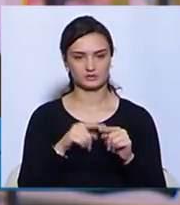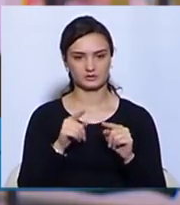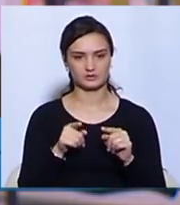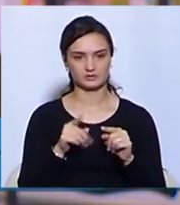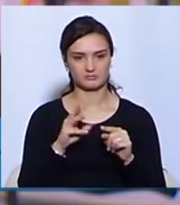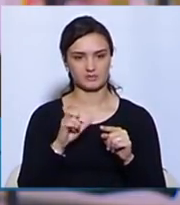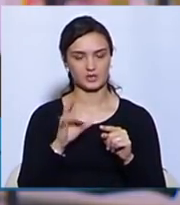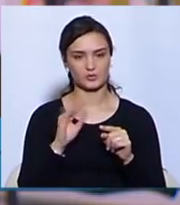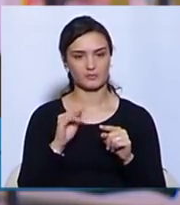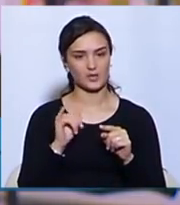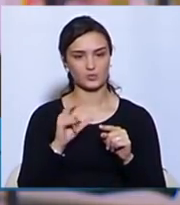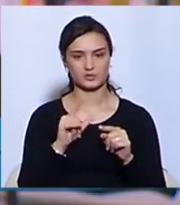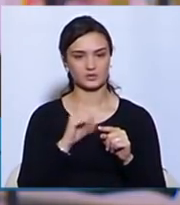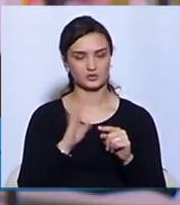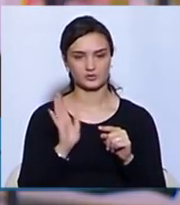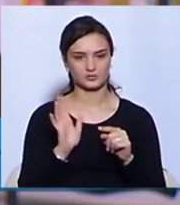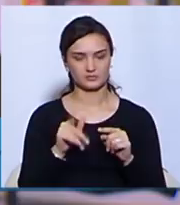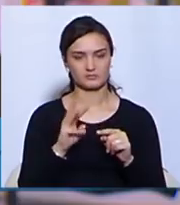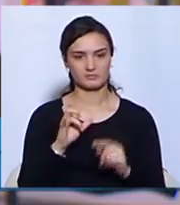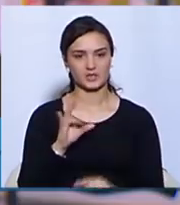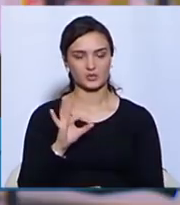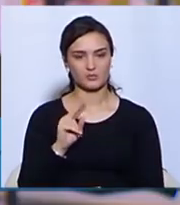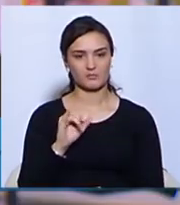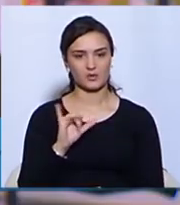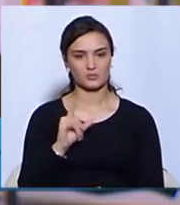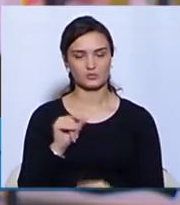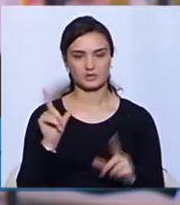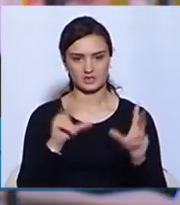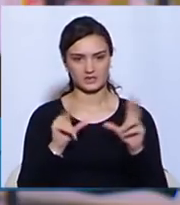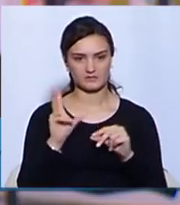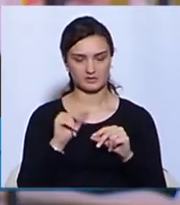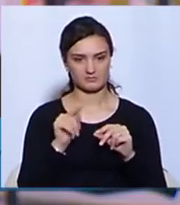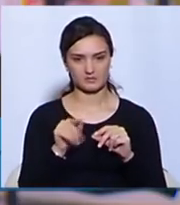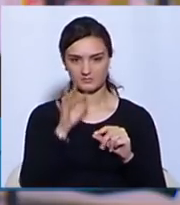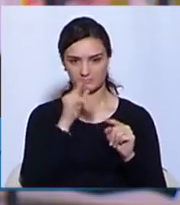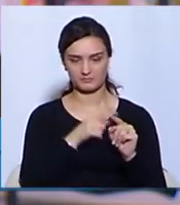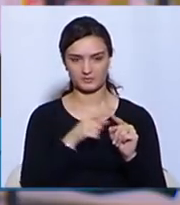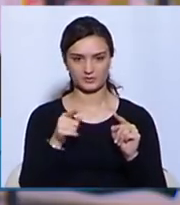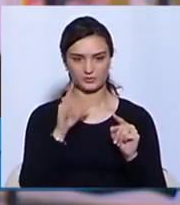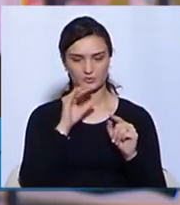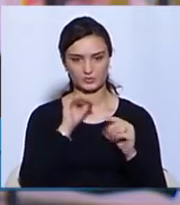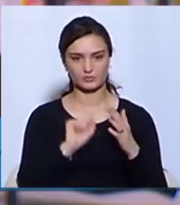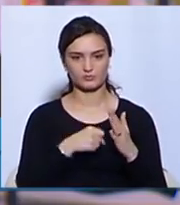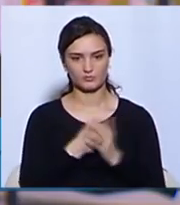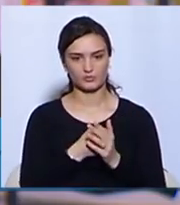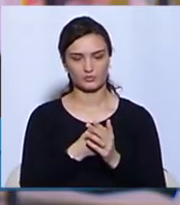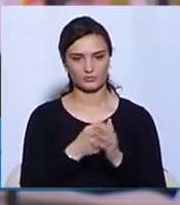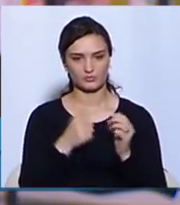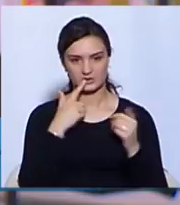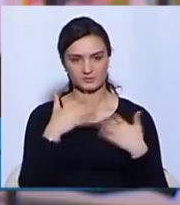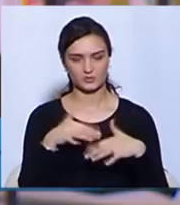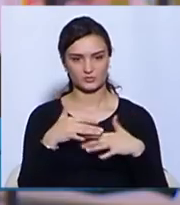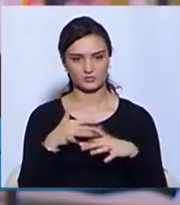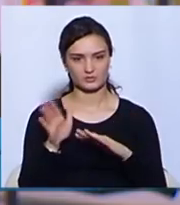წოდებულ მენოპაუზაში. მენოპაუზად ითვლება პერიოდი, როდესაც ბოლო მენსტრუაციული